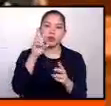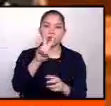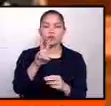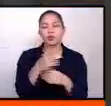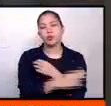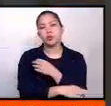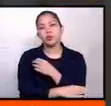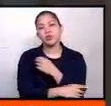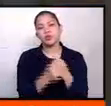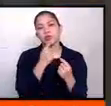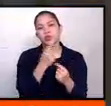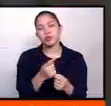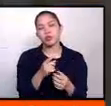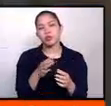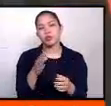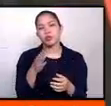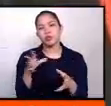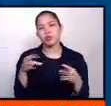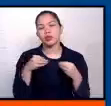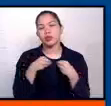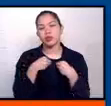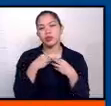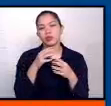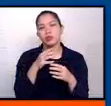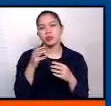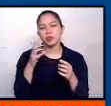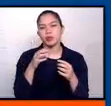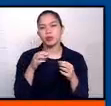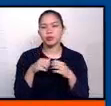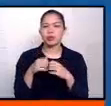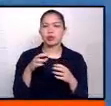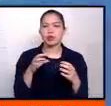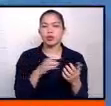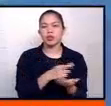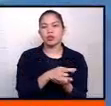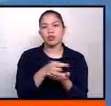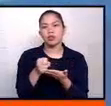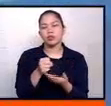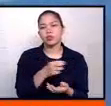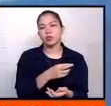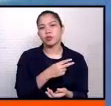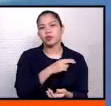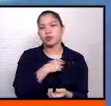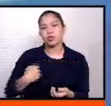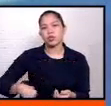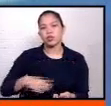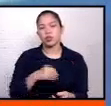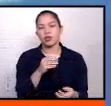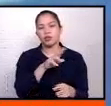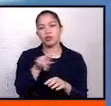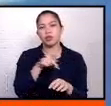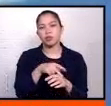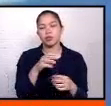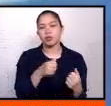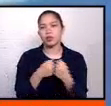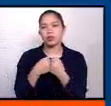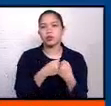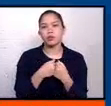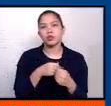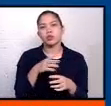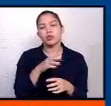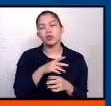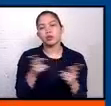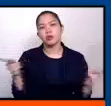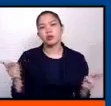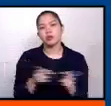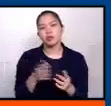bansa. Aminadong opisyal na nababalot ngayon sa tensyon ang relasyon ng Pilipinas sa China dahil sa isyu ng agawan sa teritoryo. Kaya